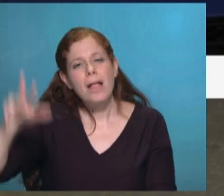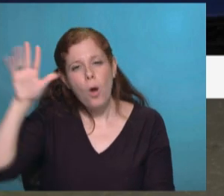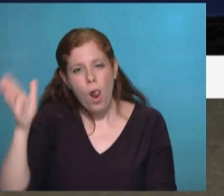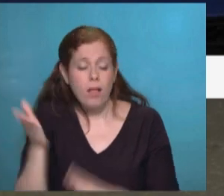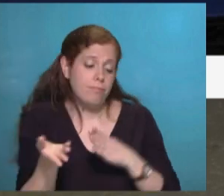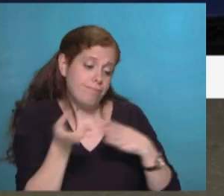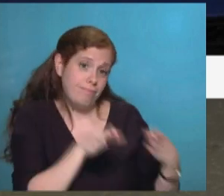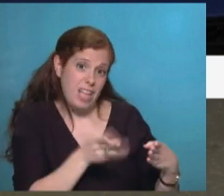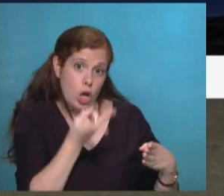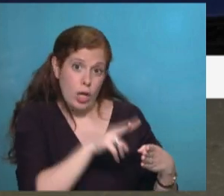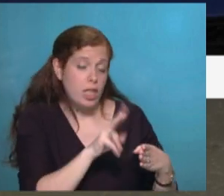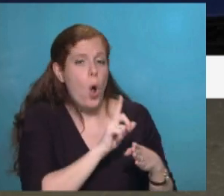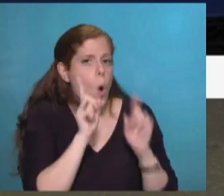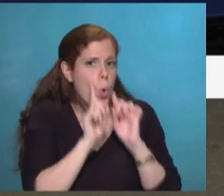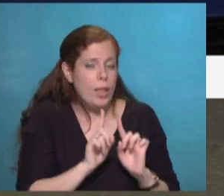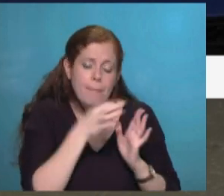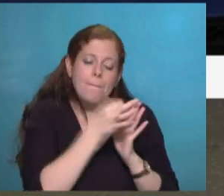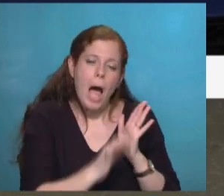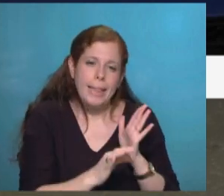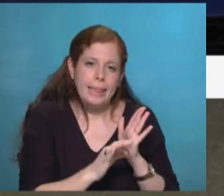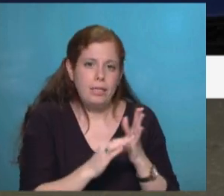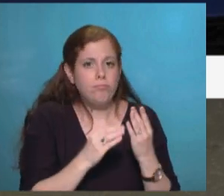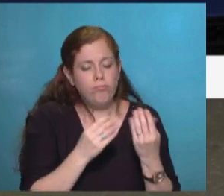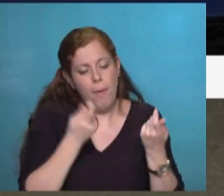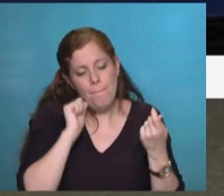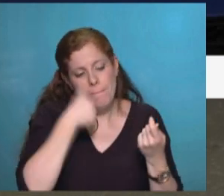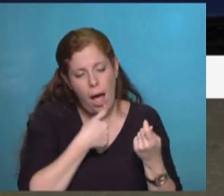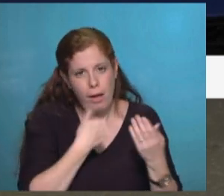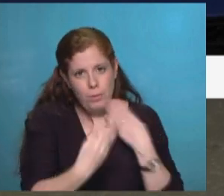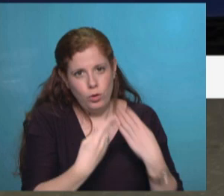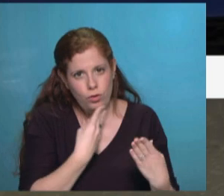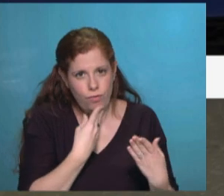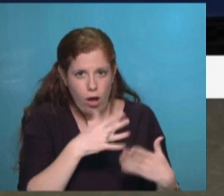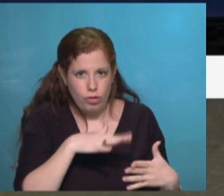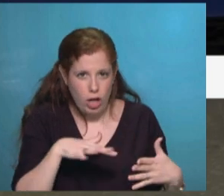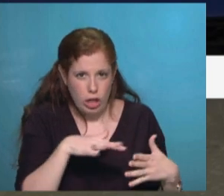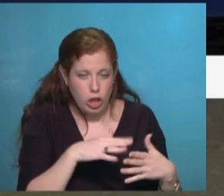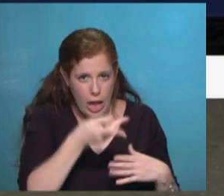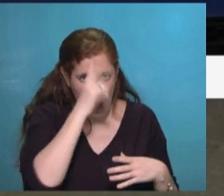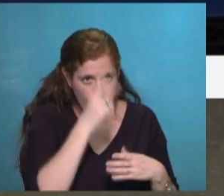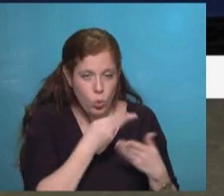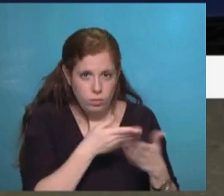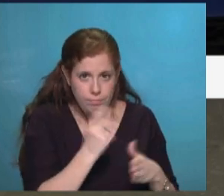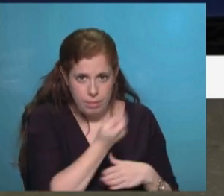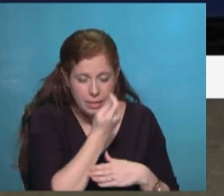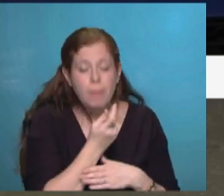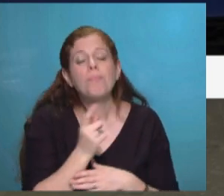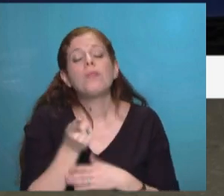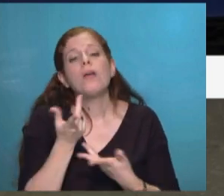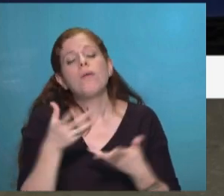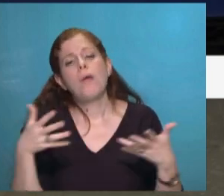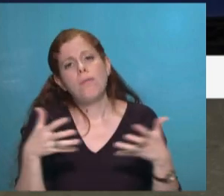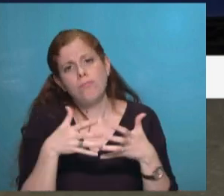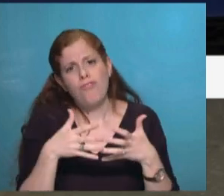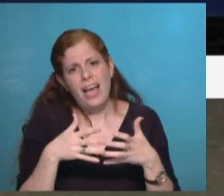נוסף עדיין לא סגור. הפרטים הללו צפויים להיסגר מחר בישיבה של מטה השטח של הליכוד. בנוסף, מפלגת העבודה, כפי שדיווחנו